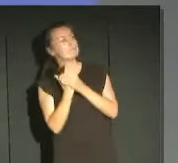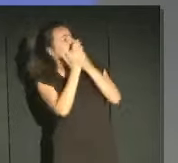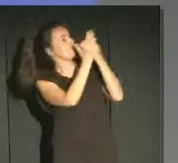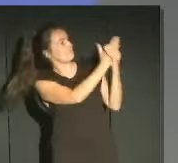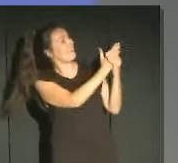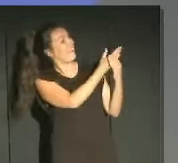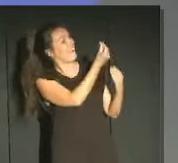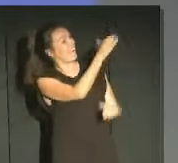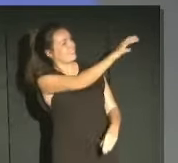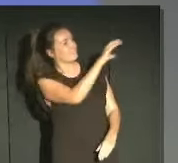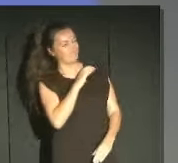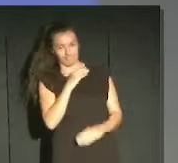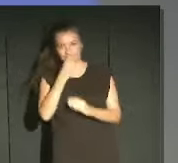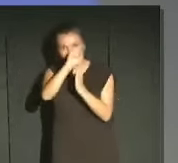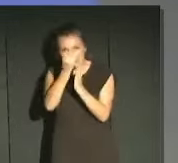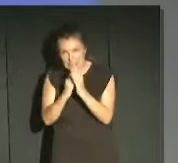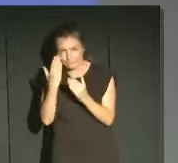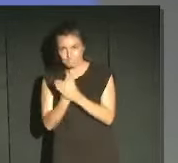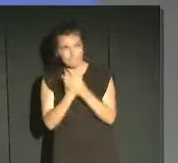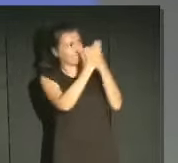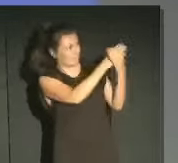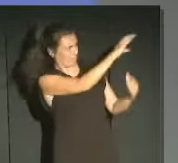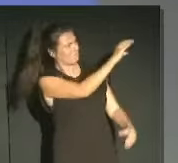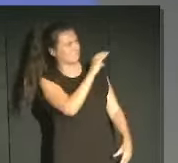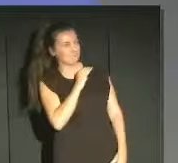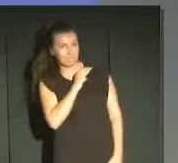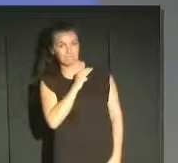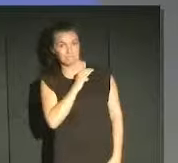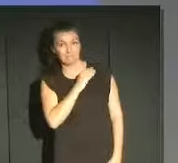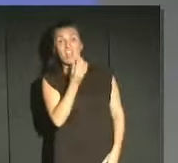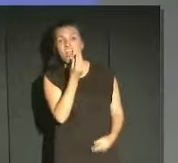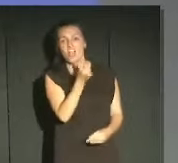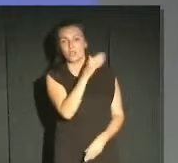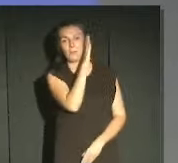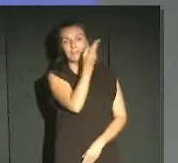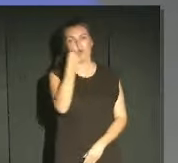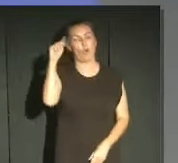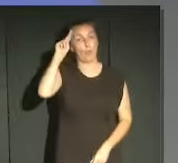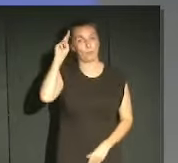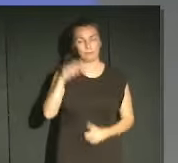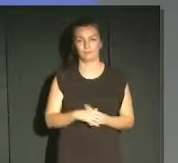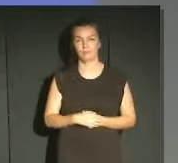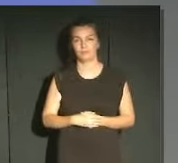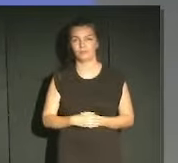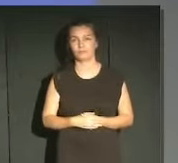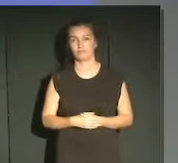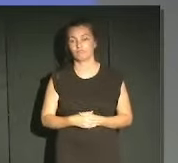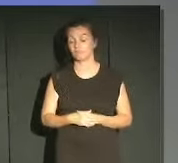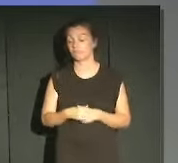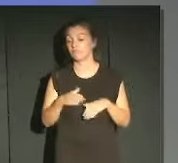par un ces fonds européens alors que le plus grand nombre les petites entreprises même les